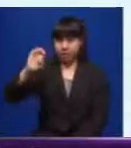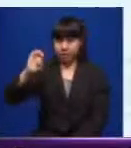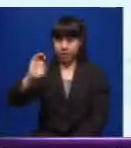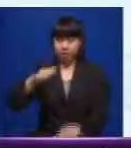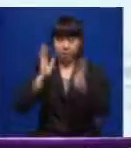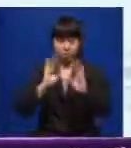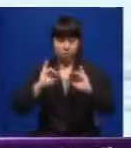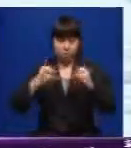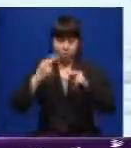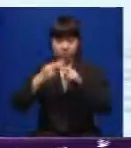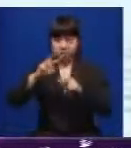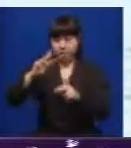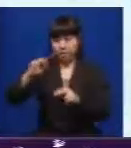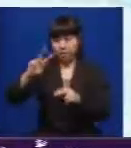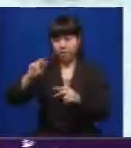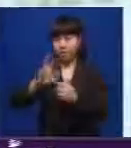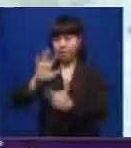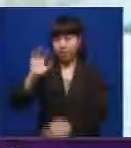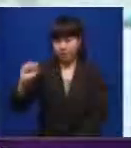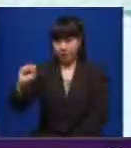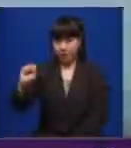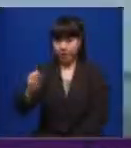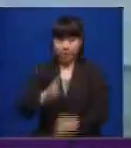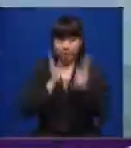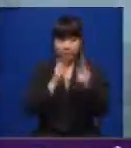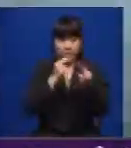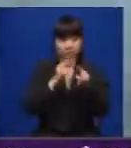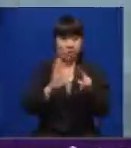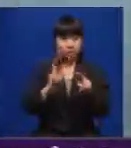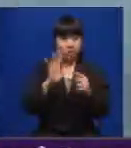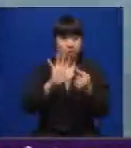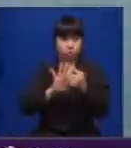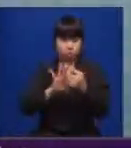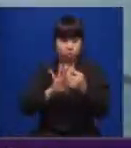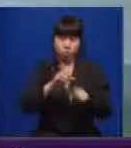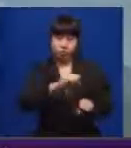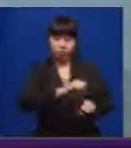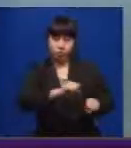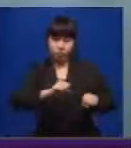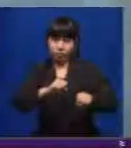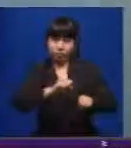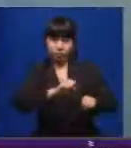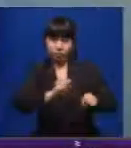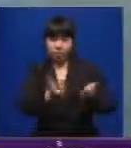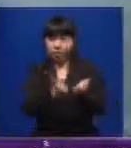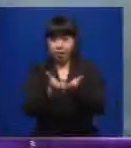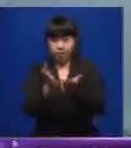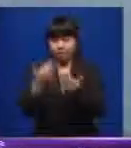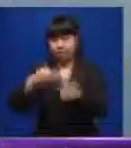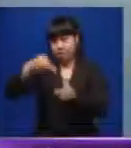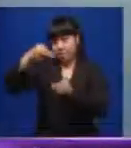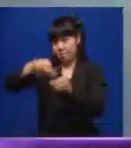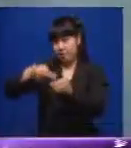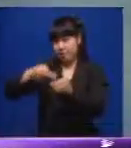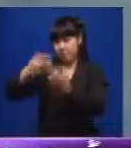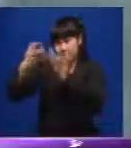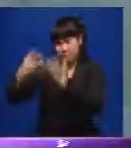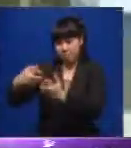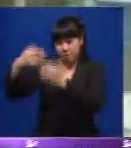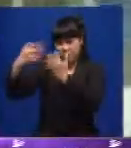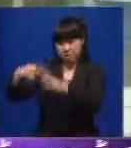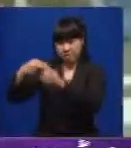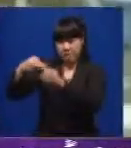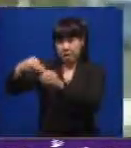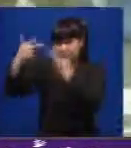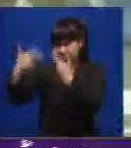วิเศษเป็นเจ้าของแล้วก็มีนายชุบเย็นรัตนสมบูรณ์เป็นนายท้ายเรือซึ่งในเดือนนั้นมีการบรรทุกน้ำมันเครื่องใช่แล้วประมาณ 8,000